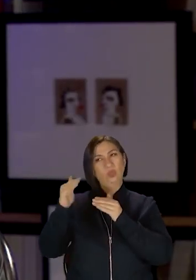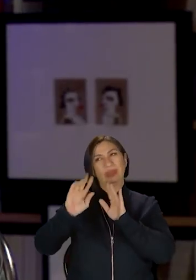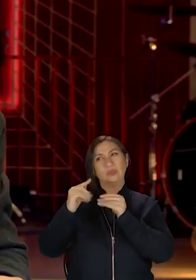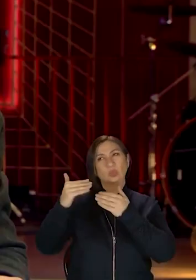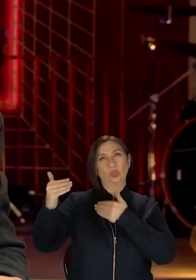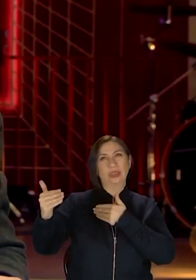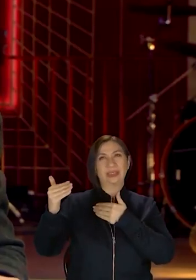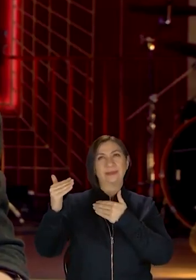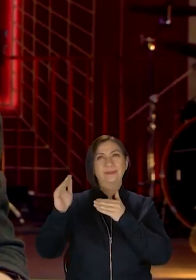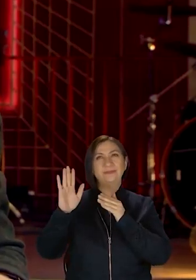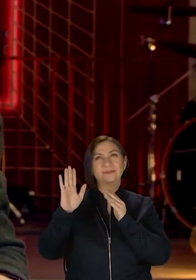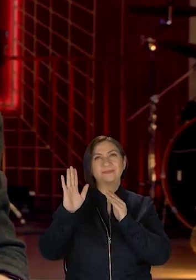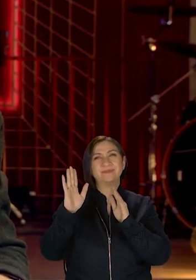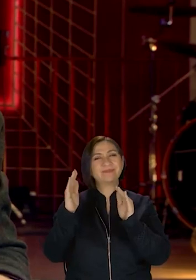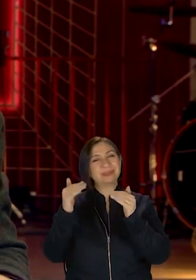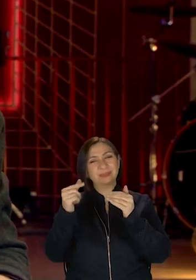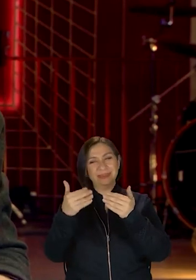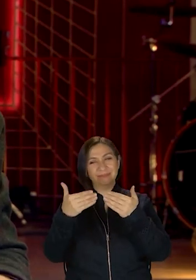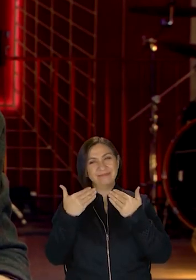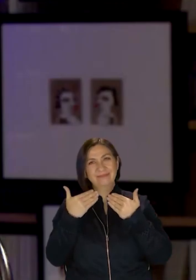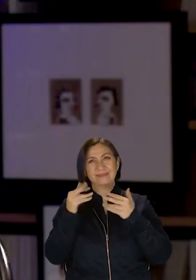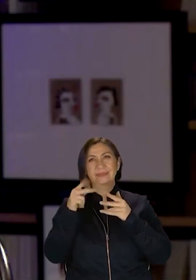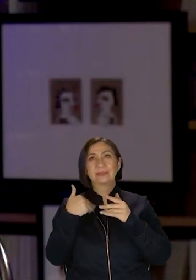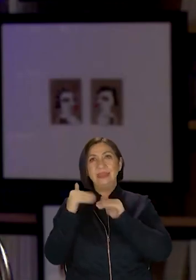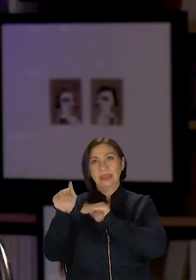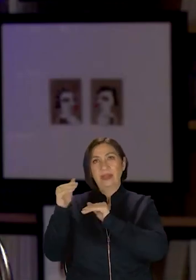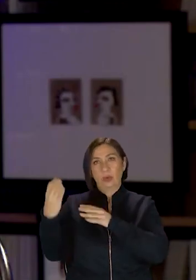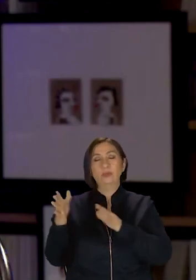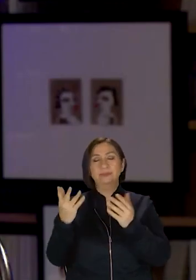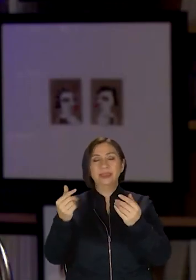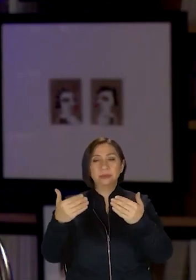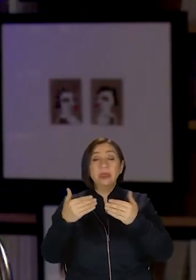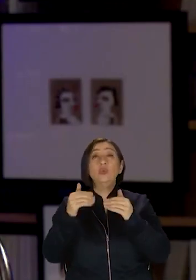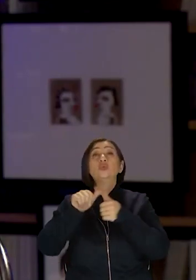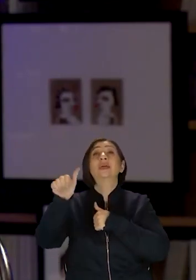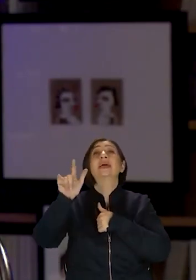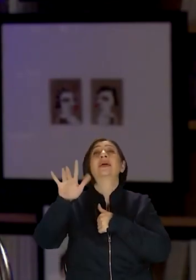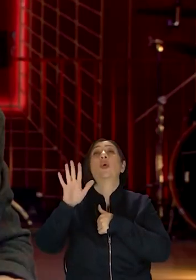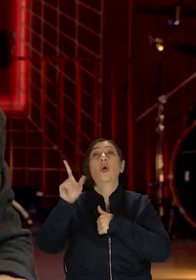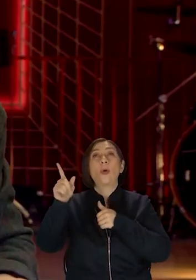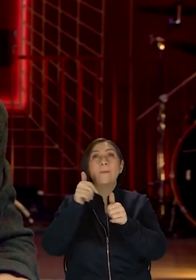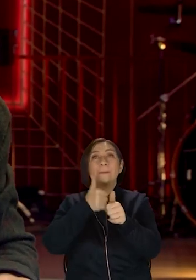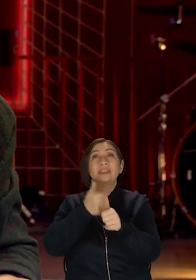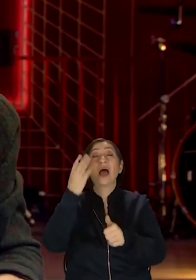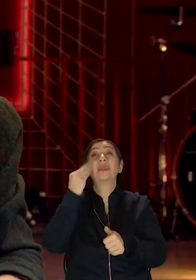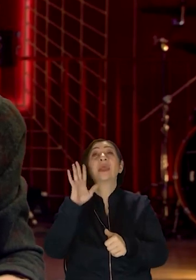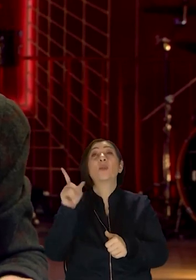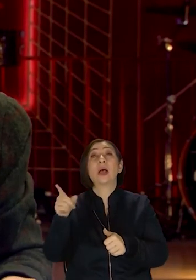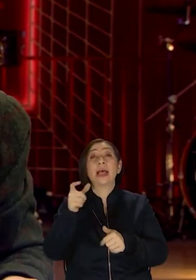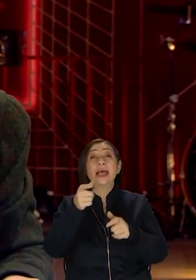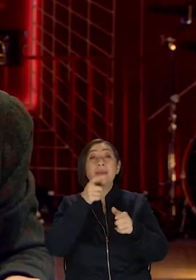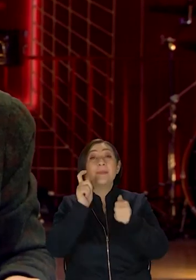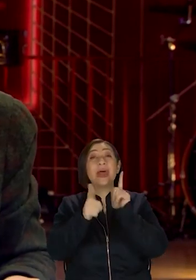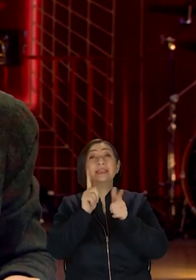duracakmış. Doğru bence. Evet. Mantıklı bir hareket. Ben destekliyorum. Çok uzağa gitmesine gerek yok. Onu galiba menajeri anlamıyor.